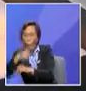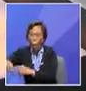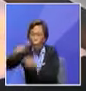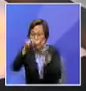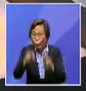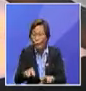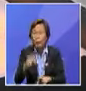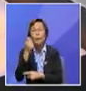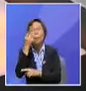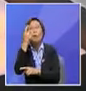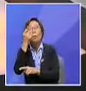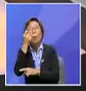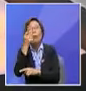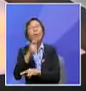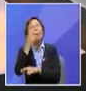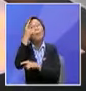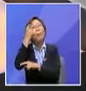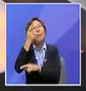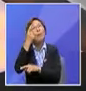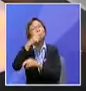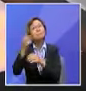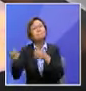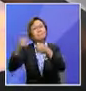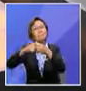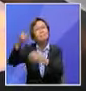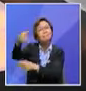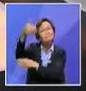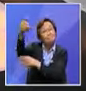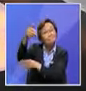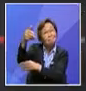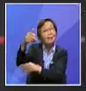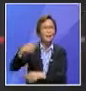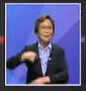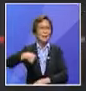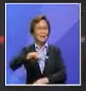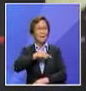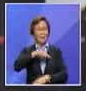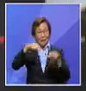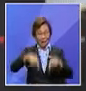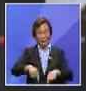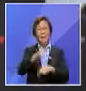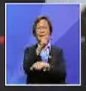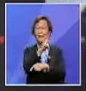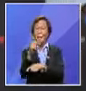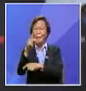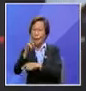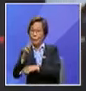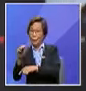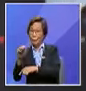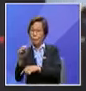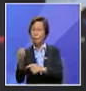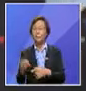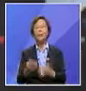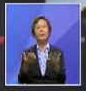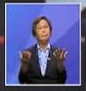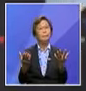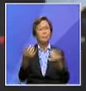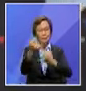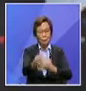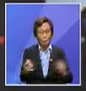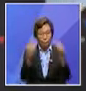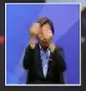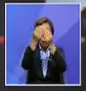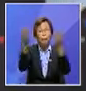Malaysia terhadap di sebalik pemahaman Jalur Gemilang itu sendiri? Ya, kita di KKMM melalui Jabatan